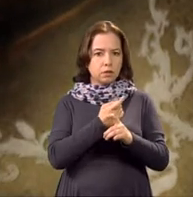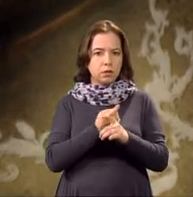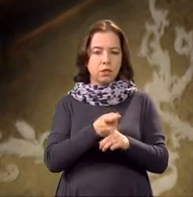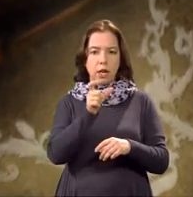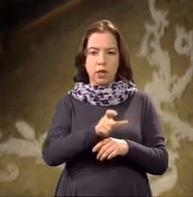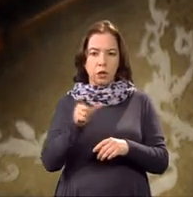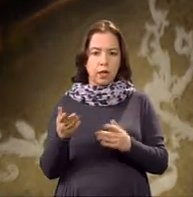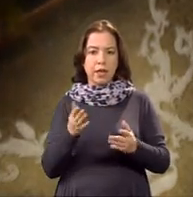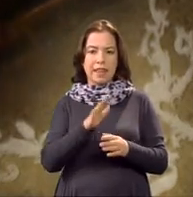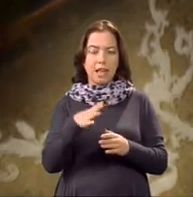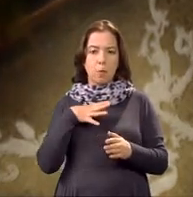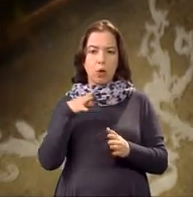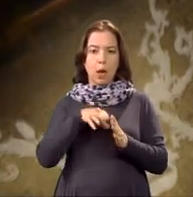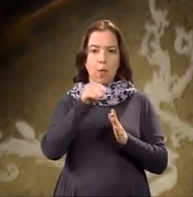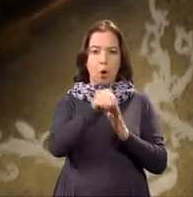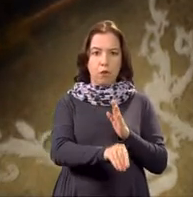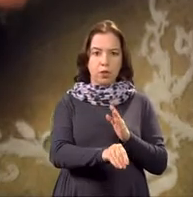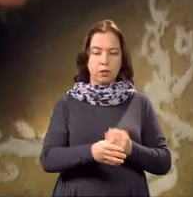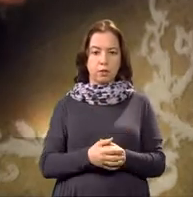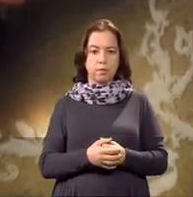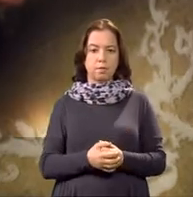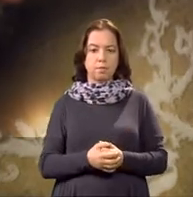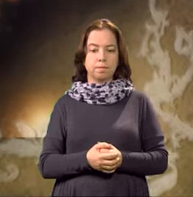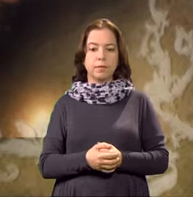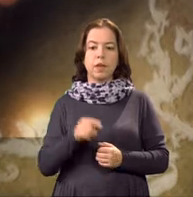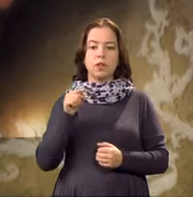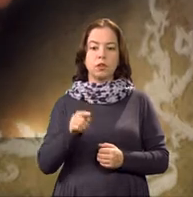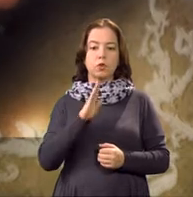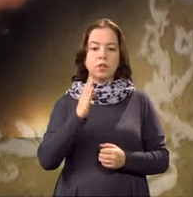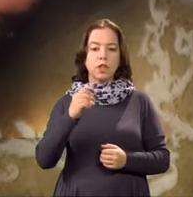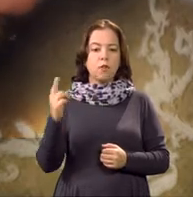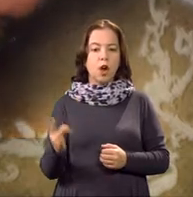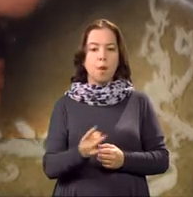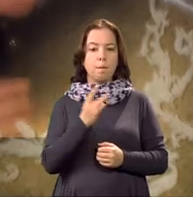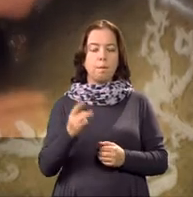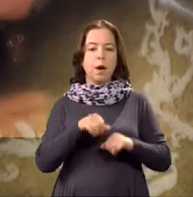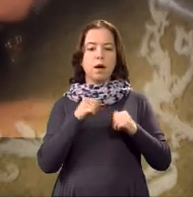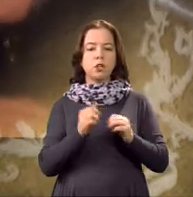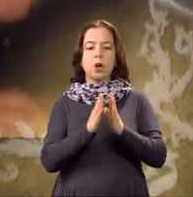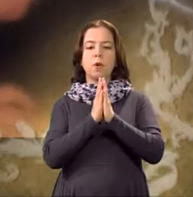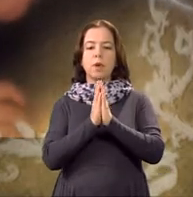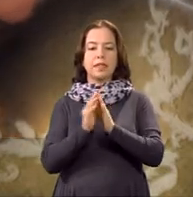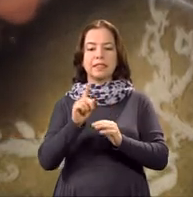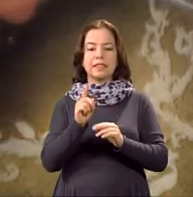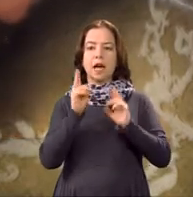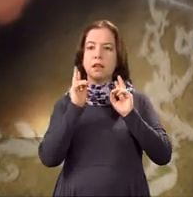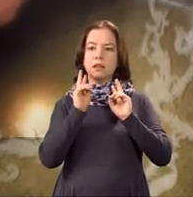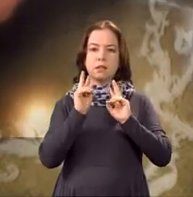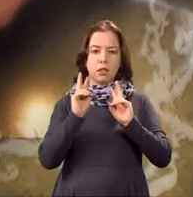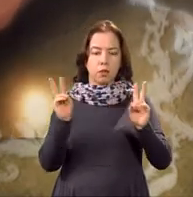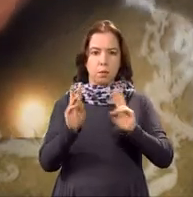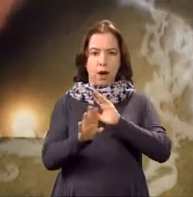мій, упокій душі спочилих рабів твоїх. Тут вона вперше щиро помолилася за невідомих їй